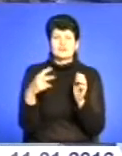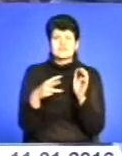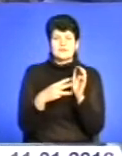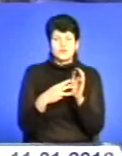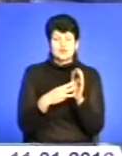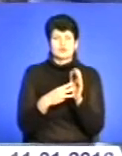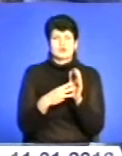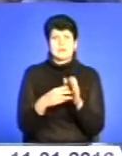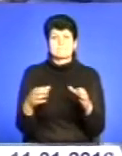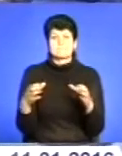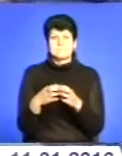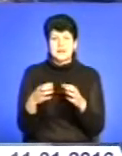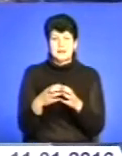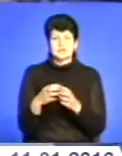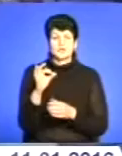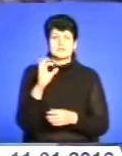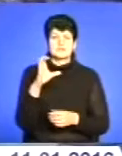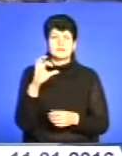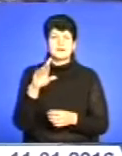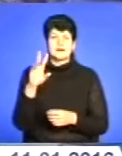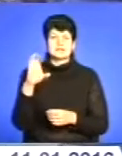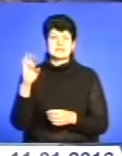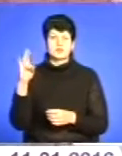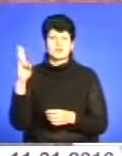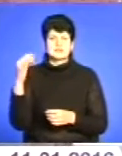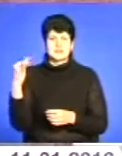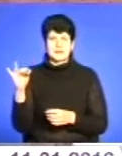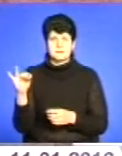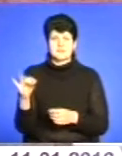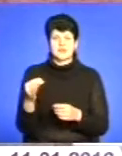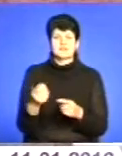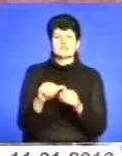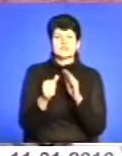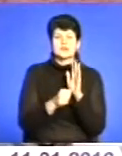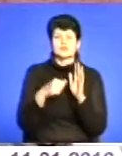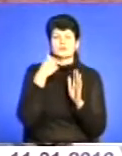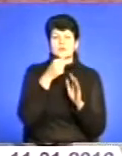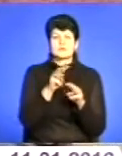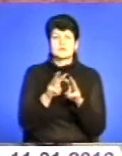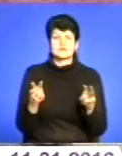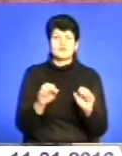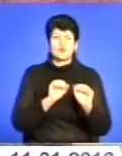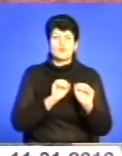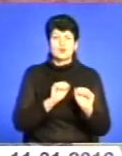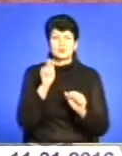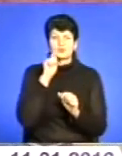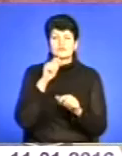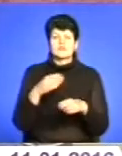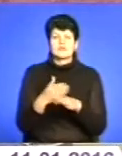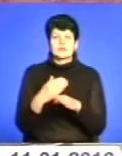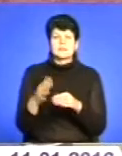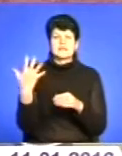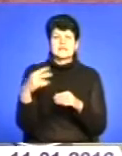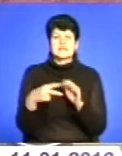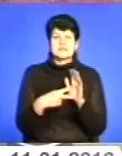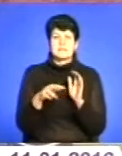бригади Олександр Синьовський. Міністерство оборони України в 16-му році виділено 57 мільярдів